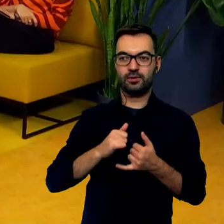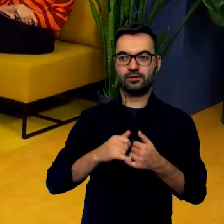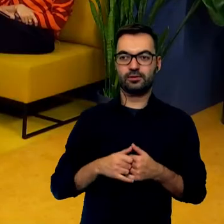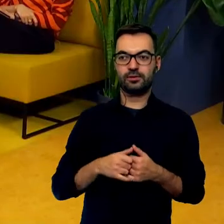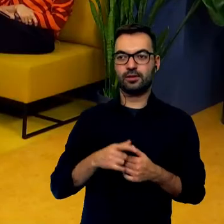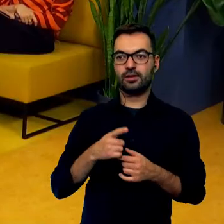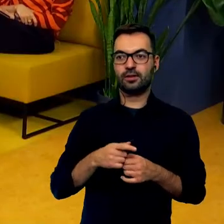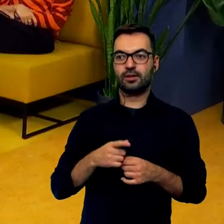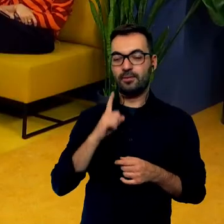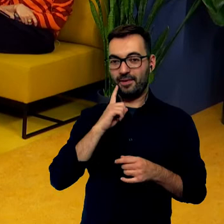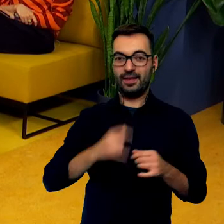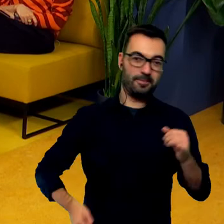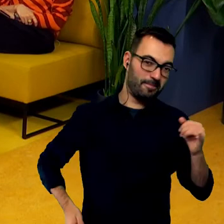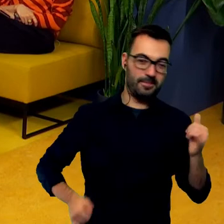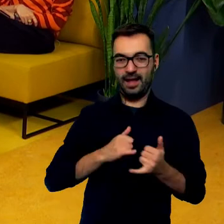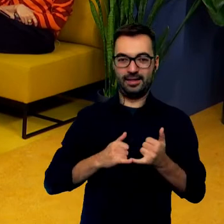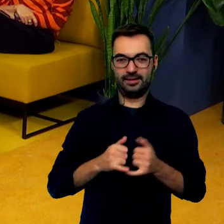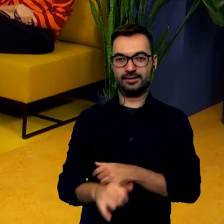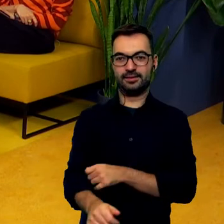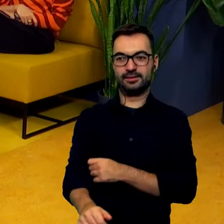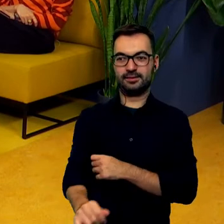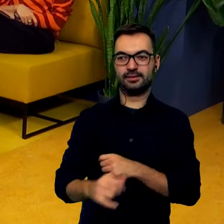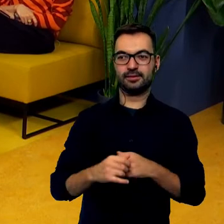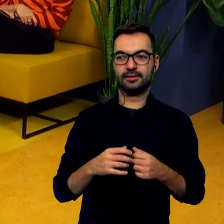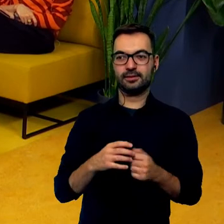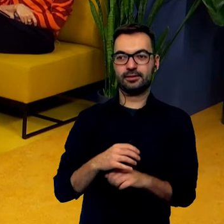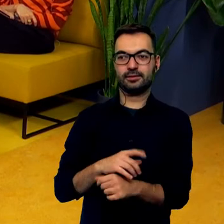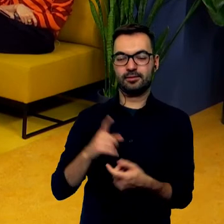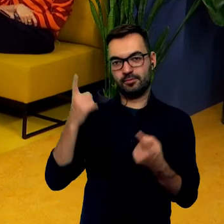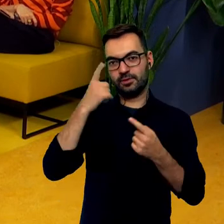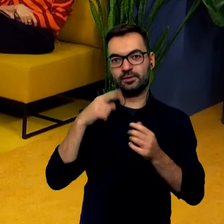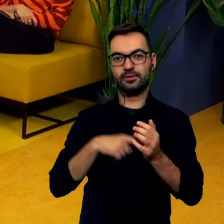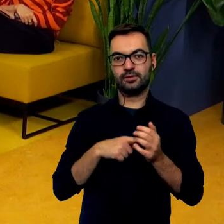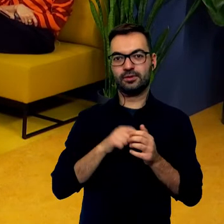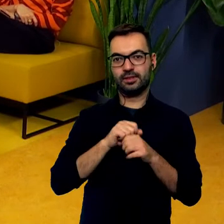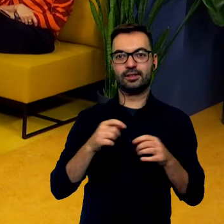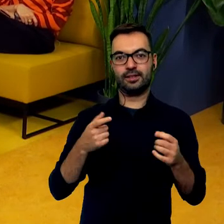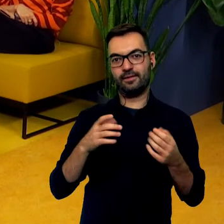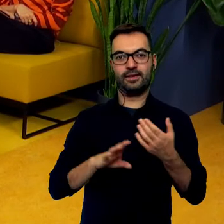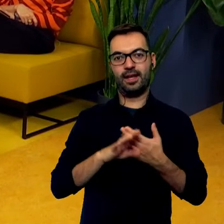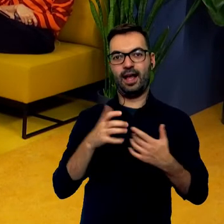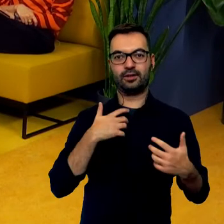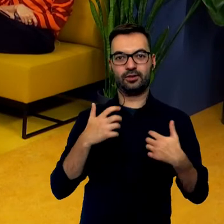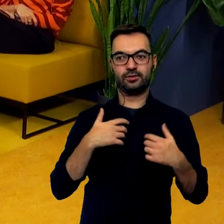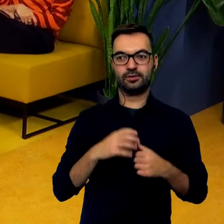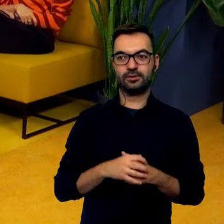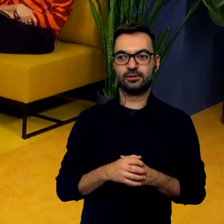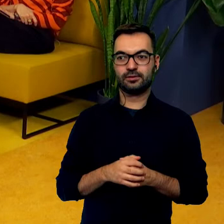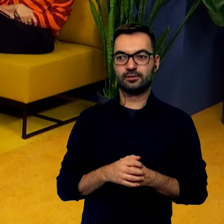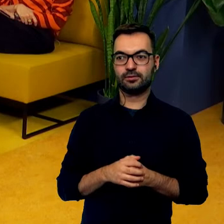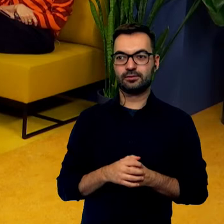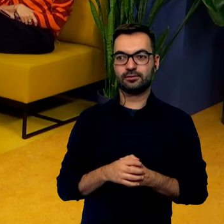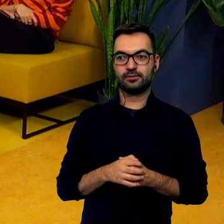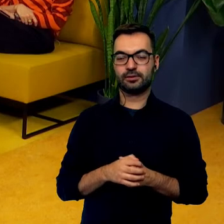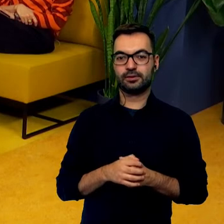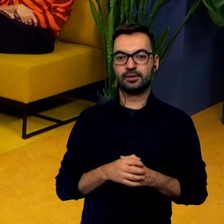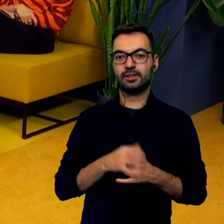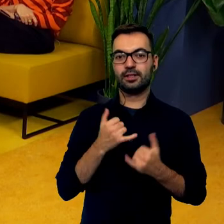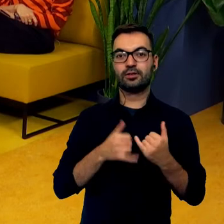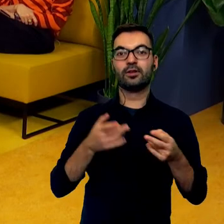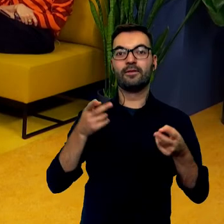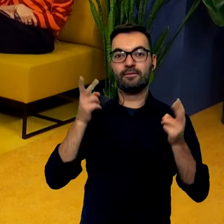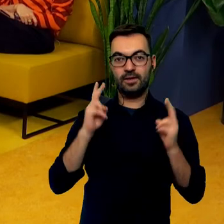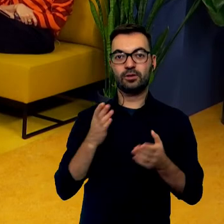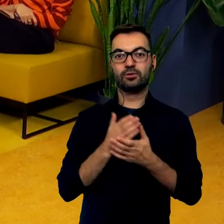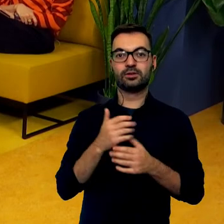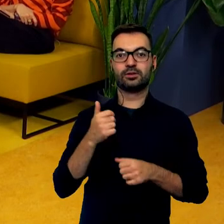ona mnie wali w piszczel, tak, bo wydaje się jej, że to jest granie. Tak? I potem to jest z tej perspektywy bycia już w